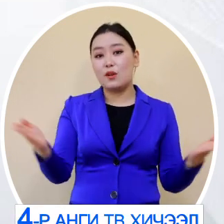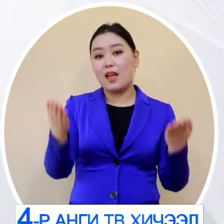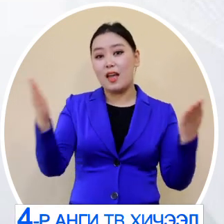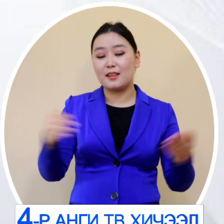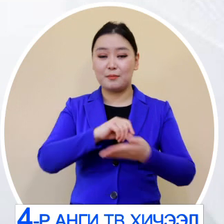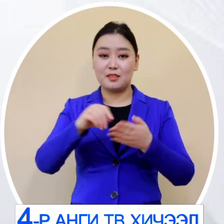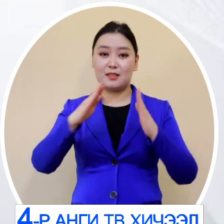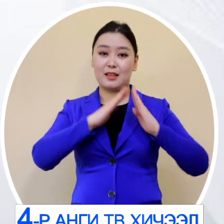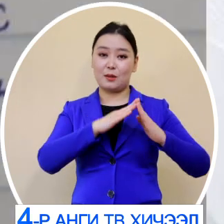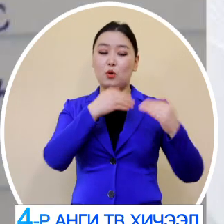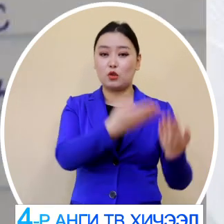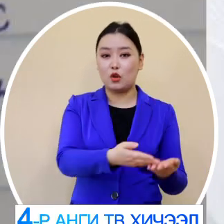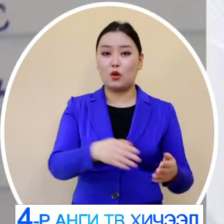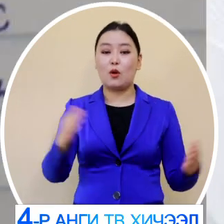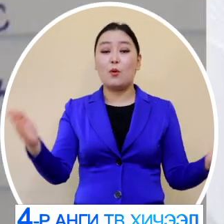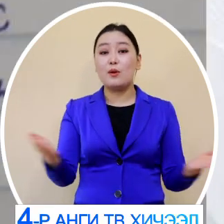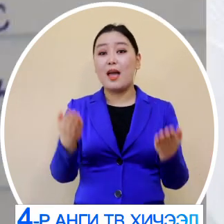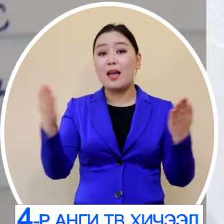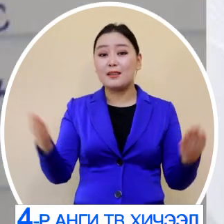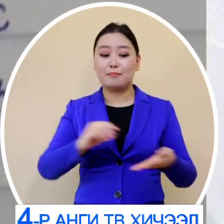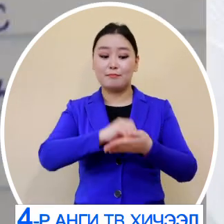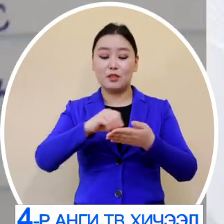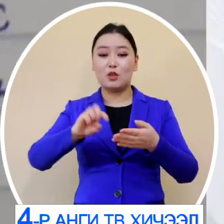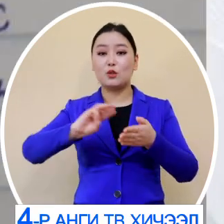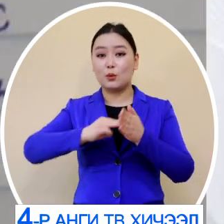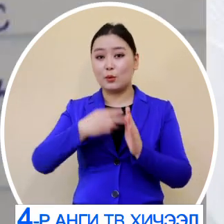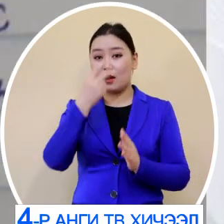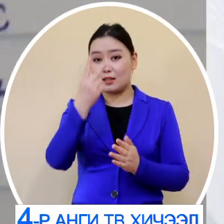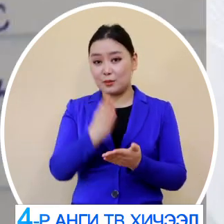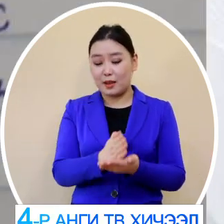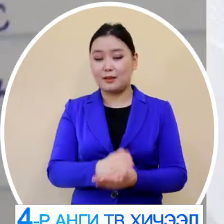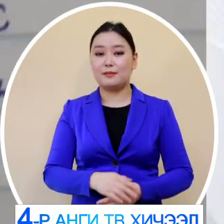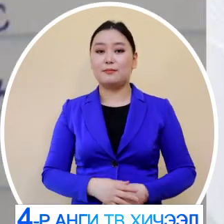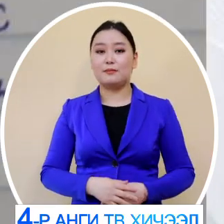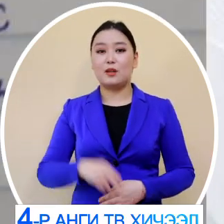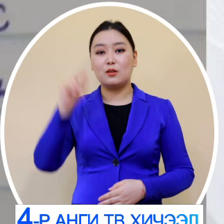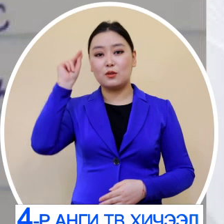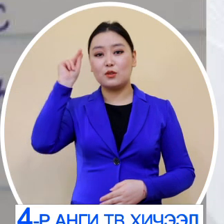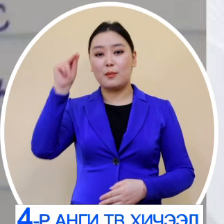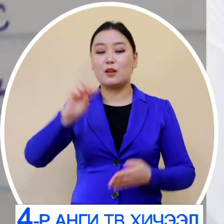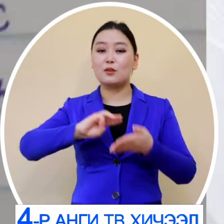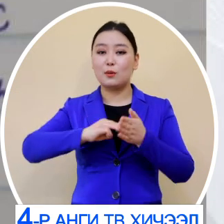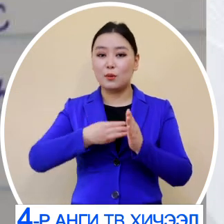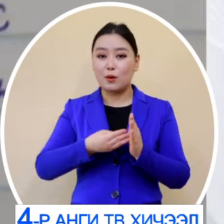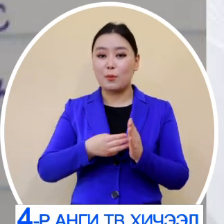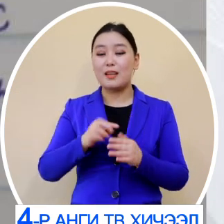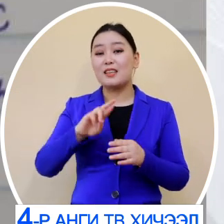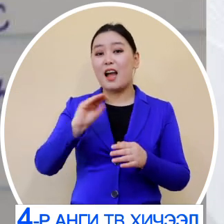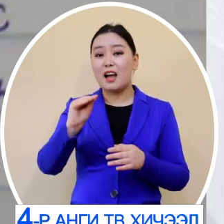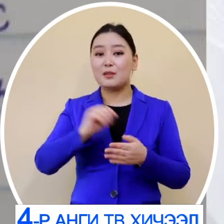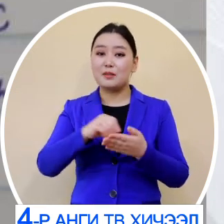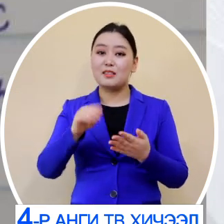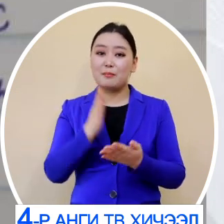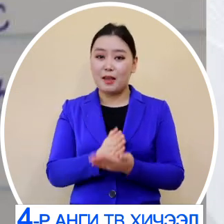даалгаврыг хүүхдүүдэд өгнө. Уриалга бичих төлөвлөгөө харагдчихэв. За энэ сурагч маань төлөвлөгөөгөө хэрхэн яаж бичсэн